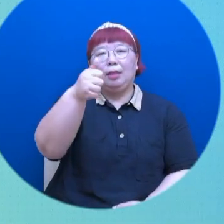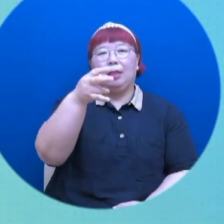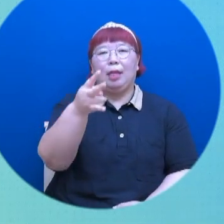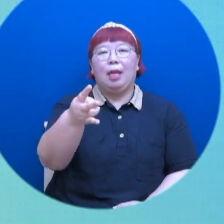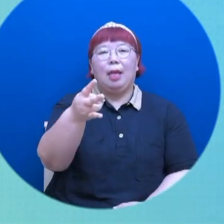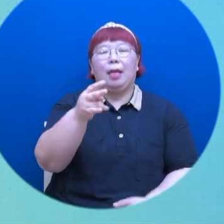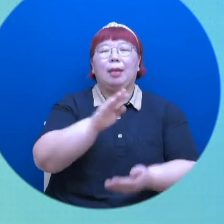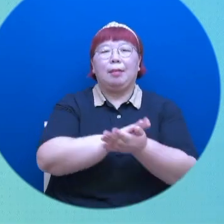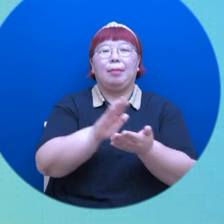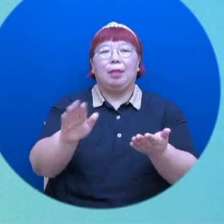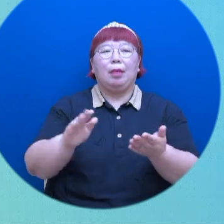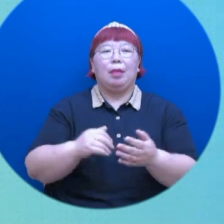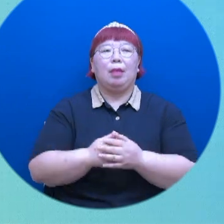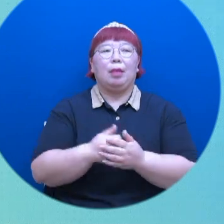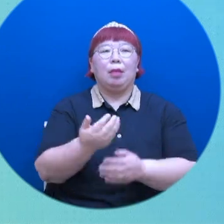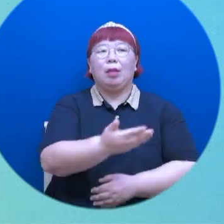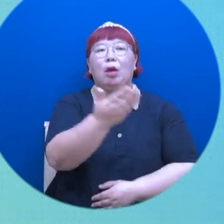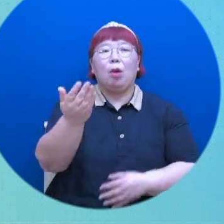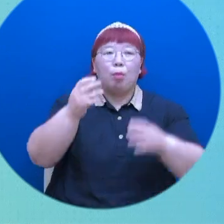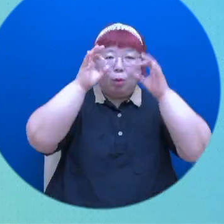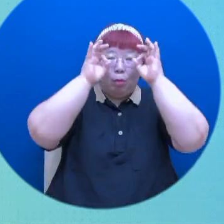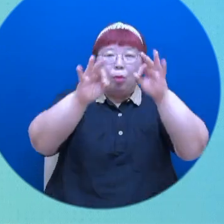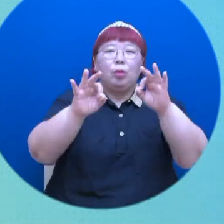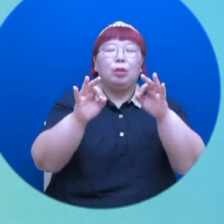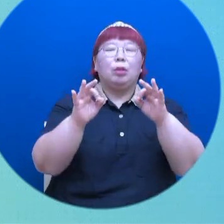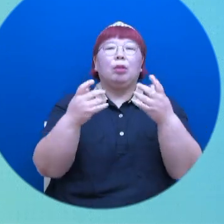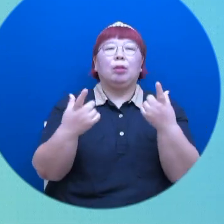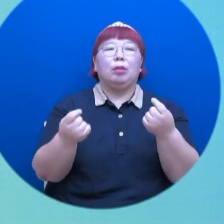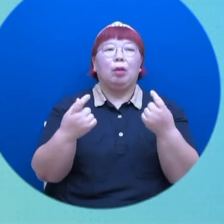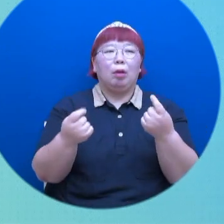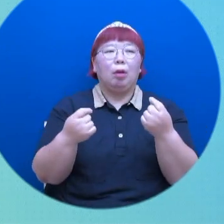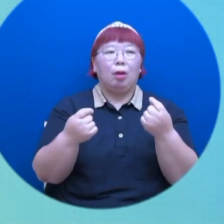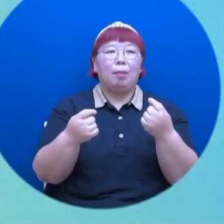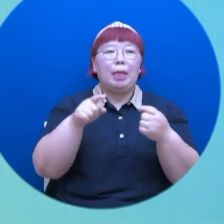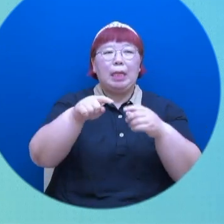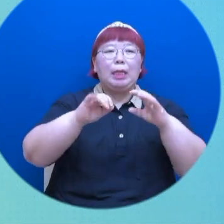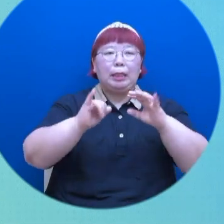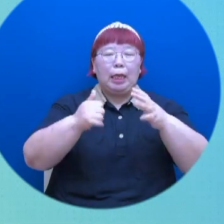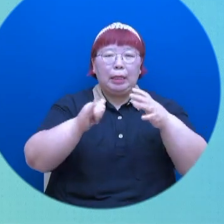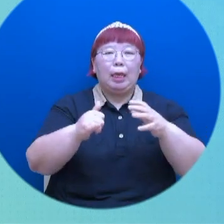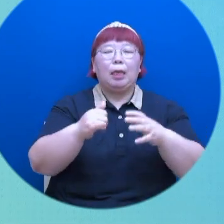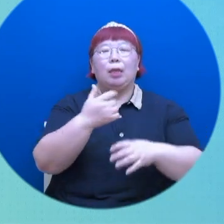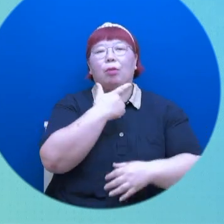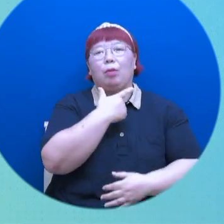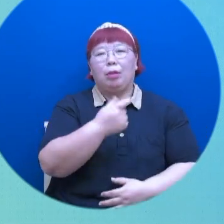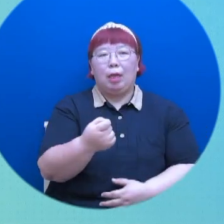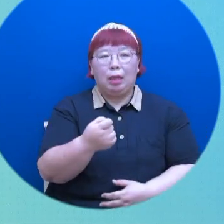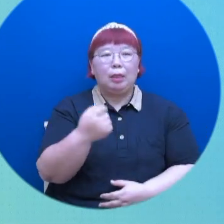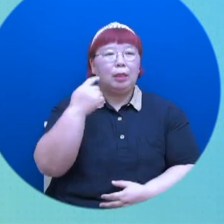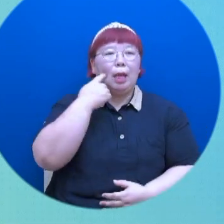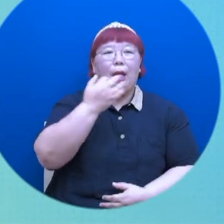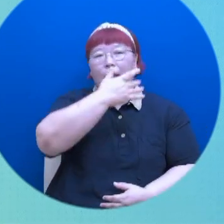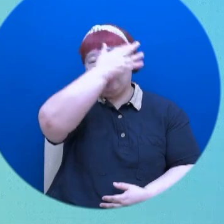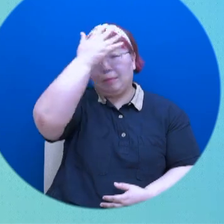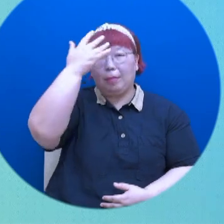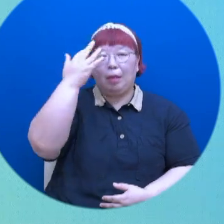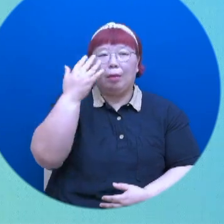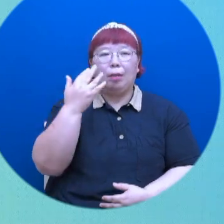작가님이십니다. 여러분 보시는 것처럼 이 세상이 요구하는